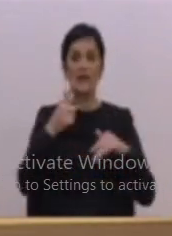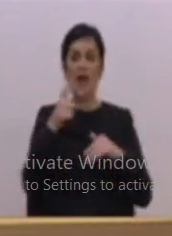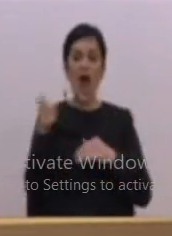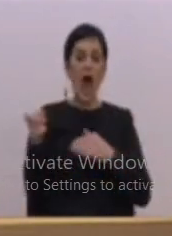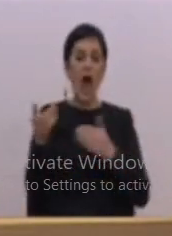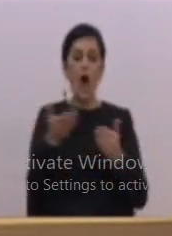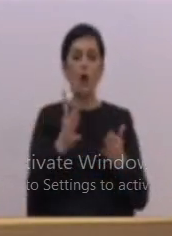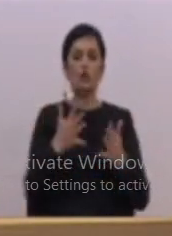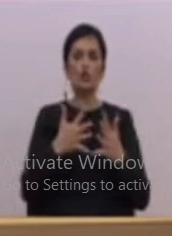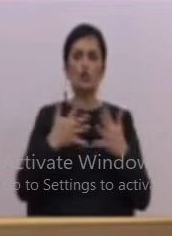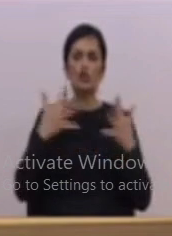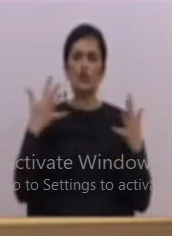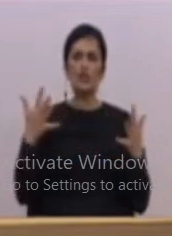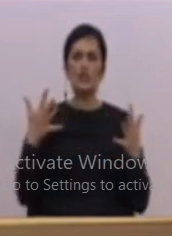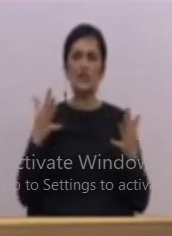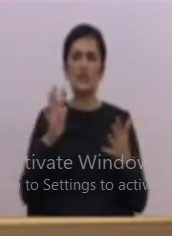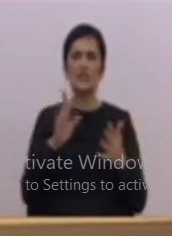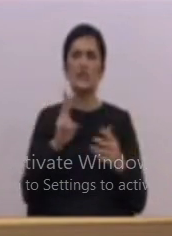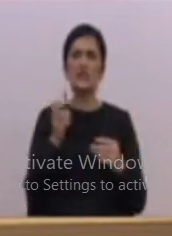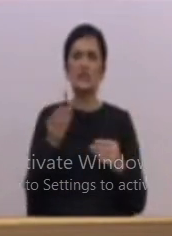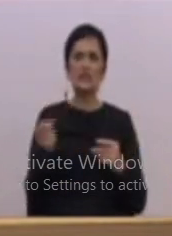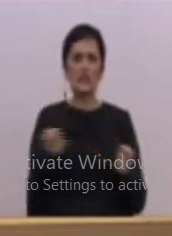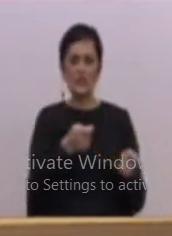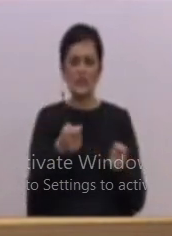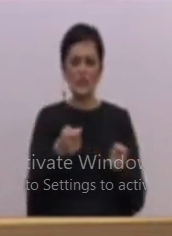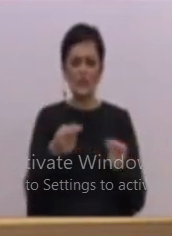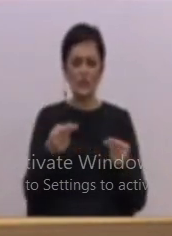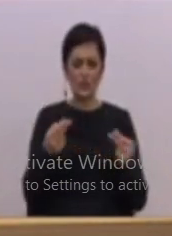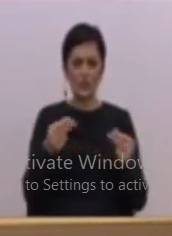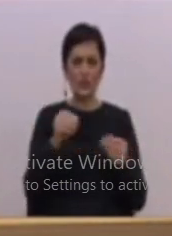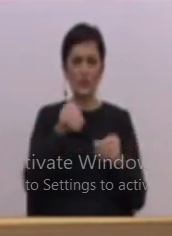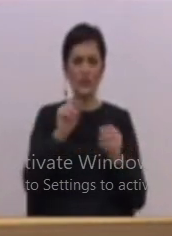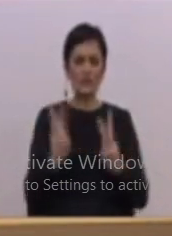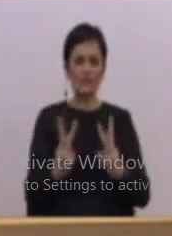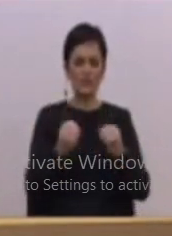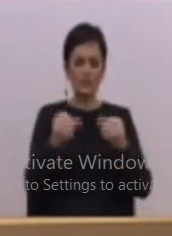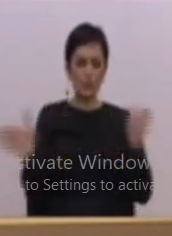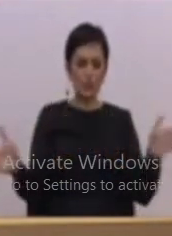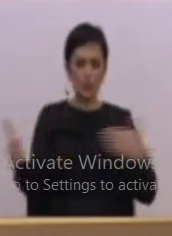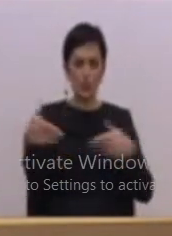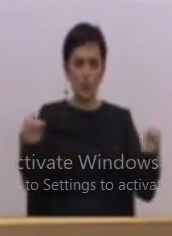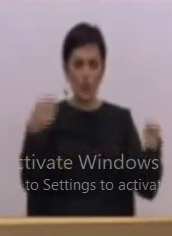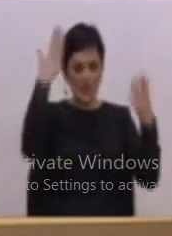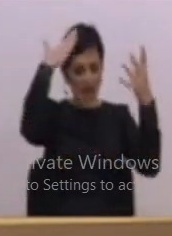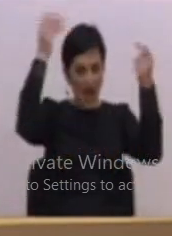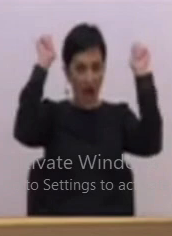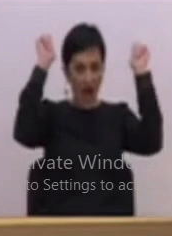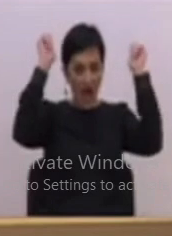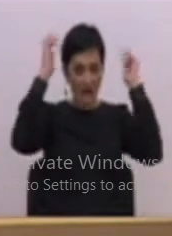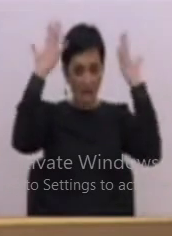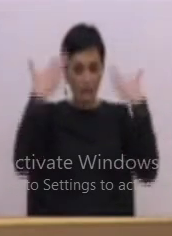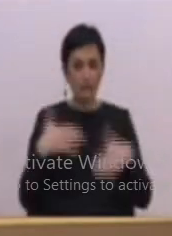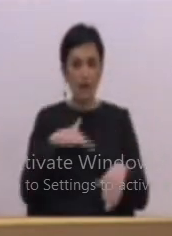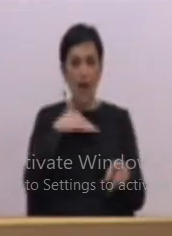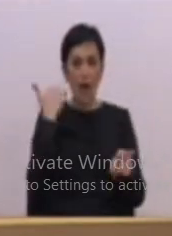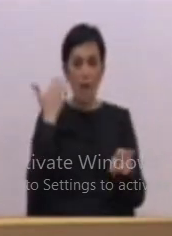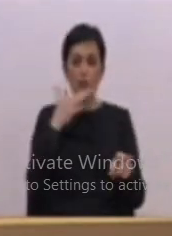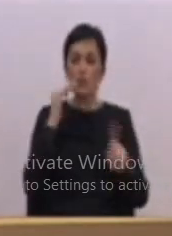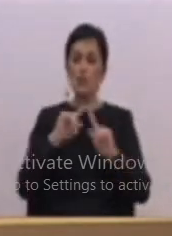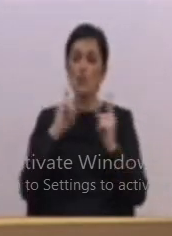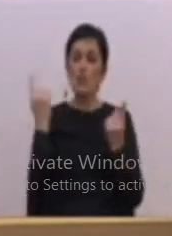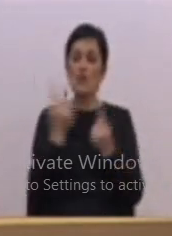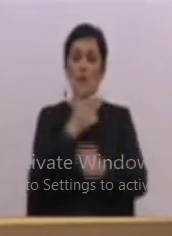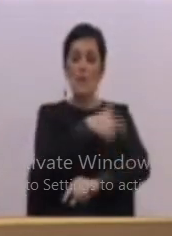didi natsris qutit rato ar tsaiqaret tavze natsari da ar daurigets tkens umravlesobas ak